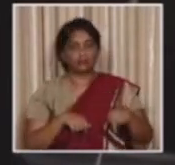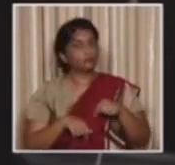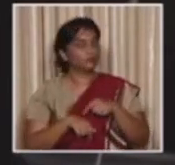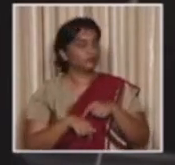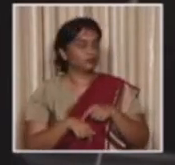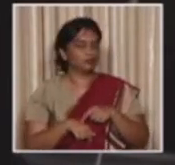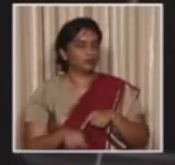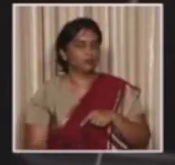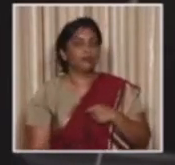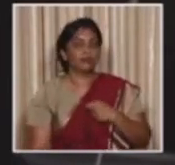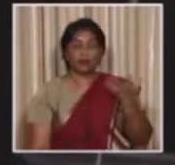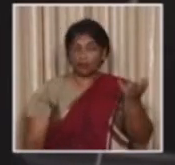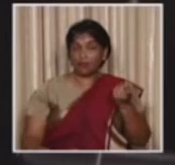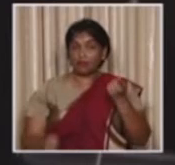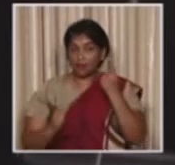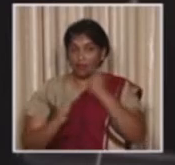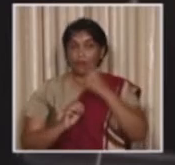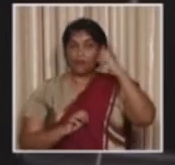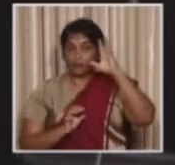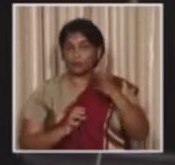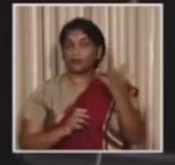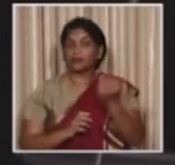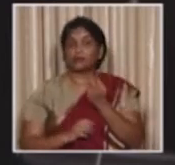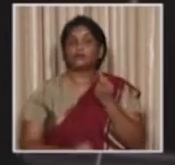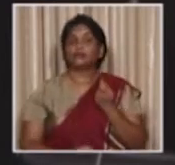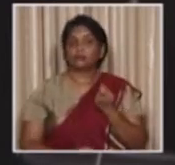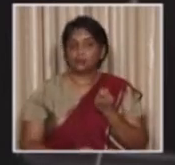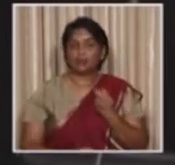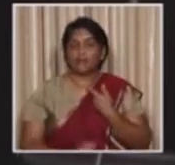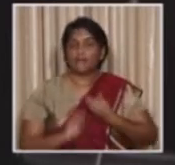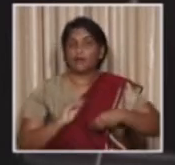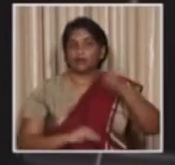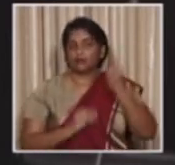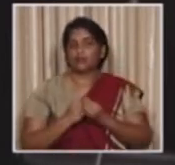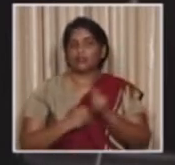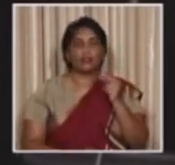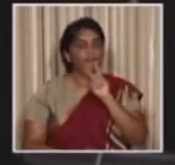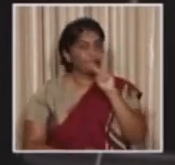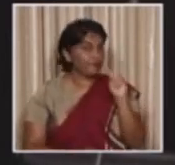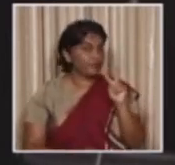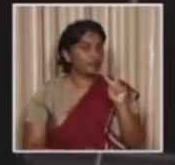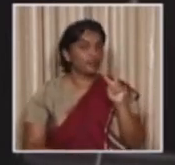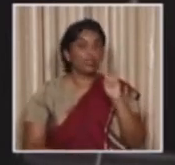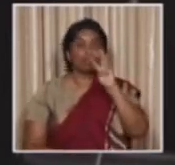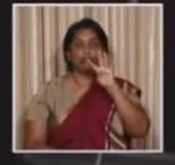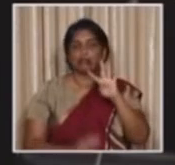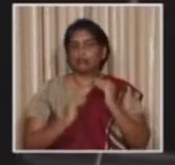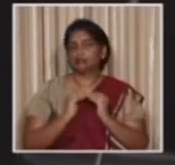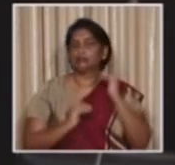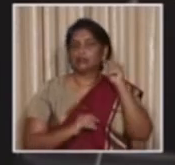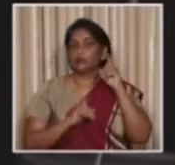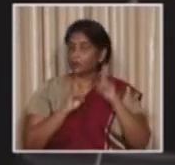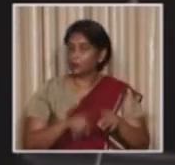අපි අය කරන ප්‍රමාණය විදුලිය සඳහා අය කරන ප්‍රමාණය අපි වැඩි කරලා ලබා දෙලා තියෙනවා. රුපියල් 22කට තිබිච්ච එක රුපියල් 34 ගෙනියලා තියෙනවා.